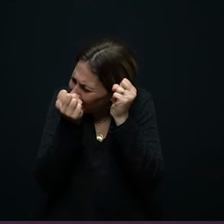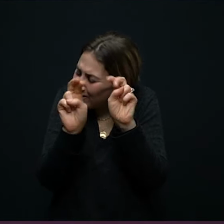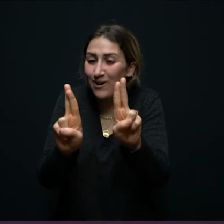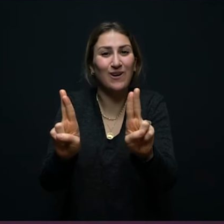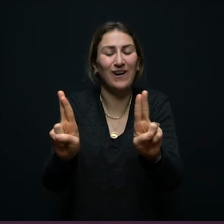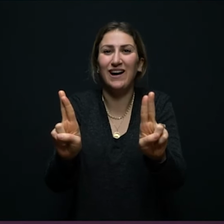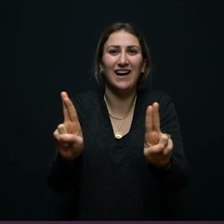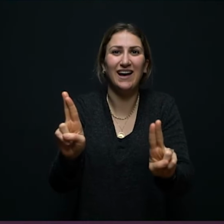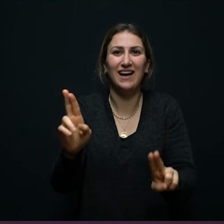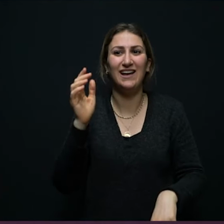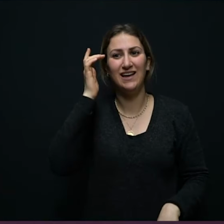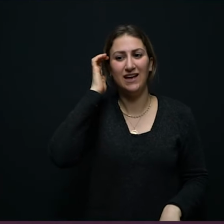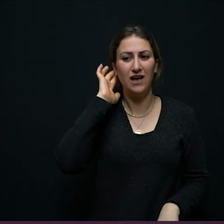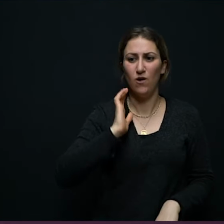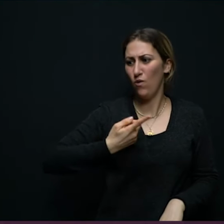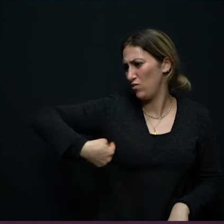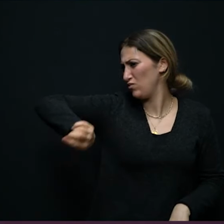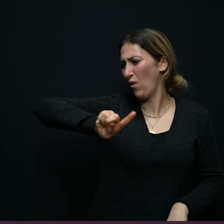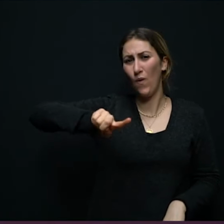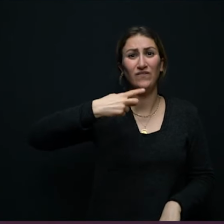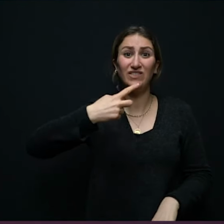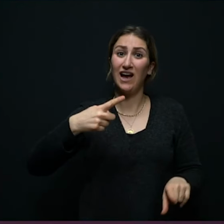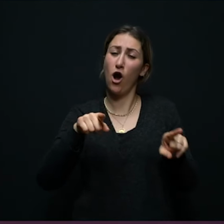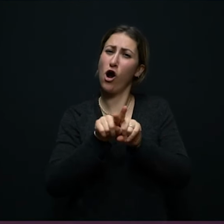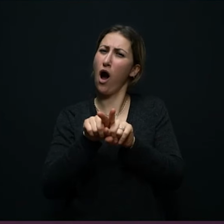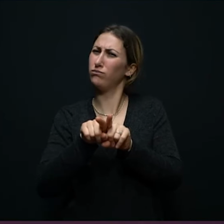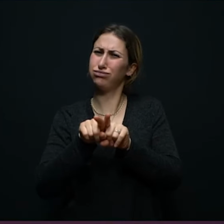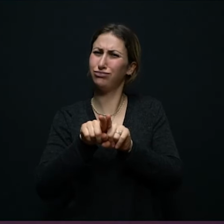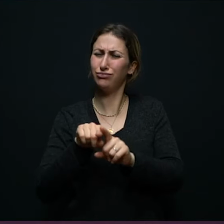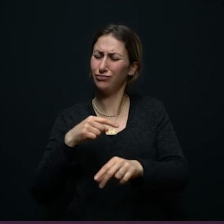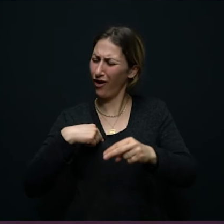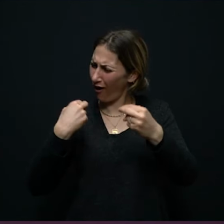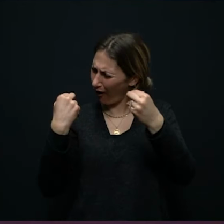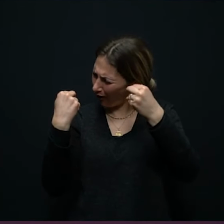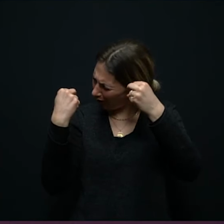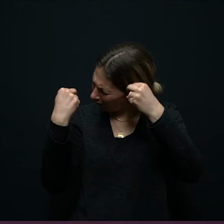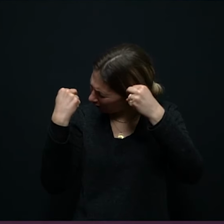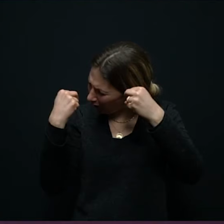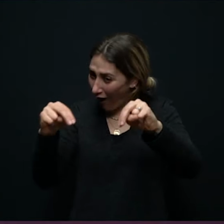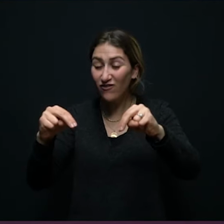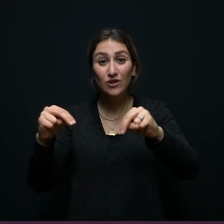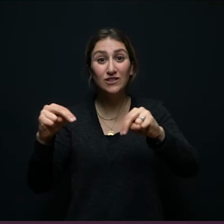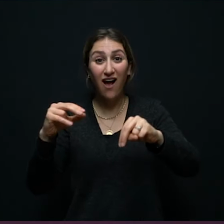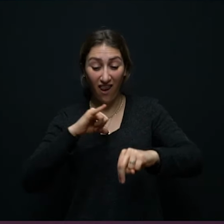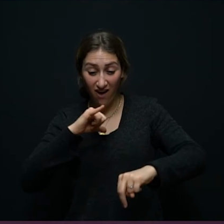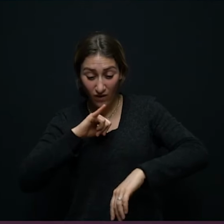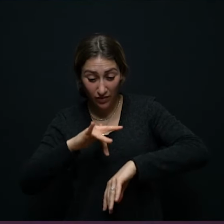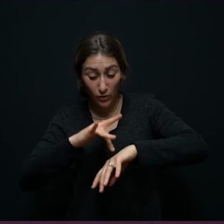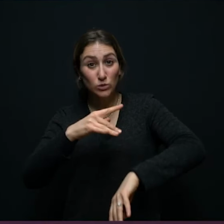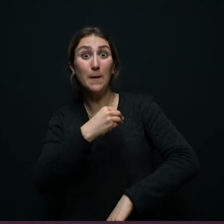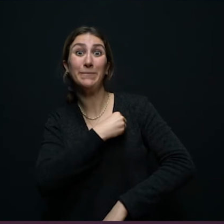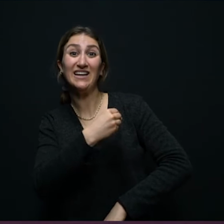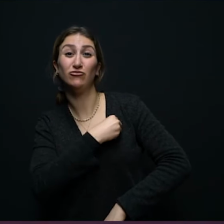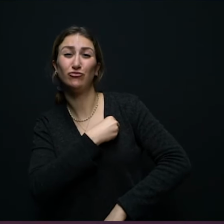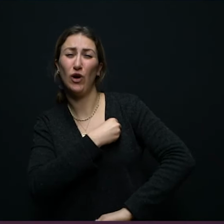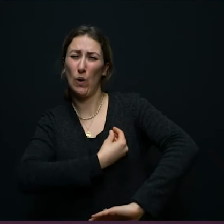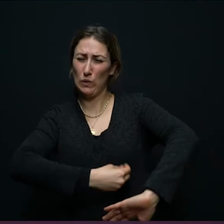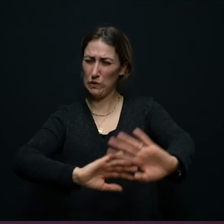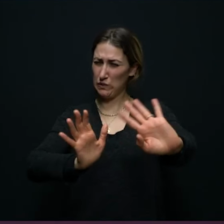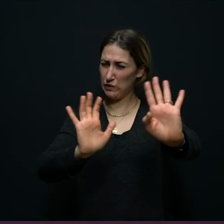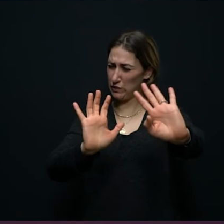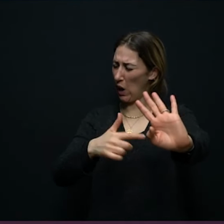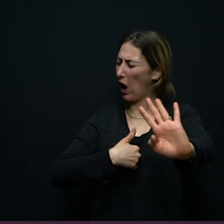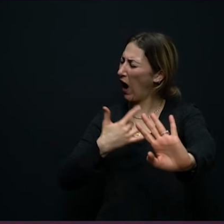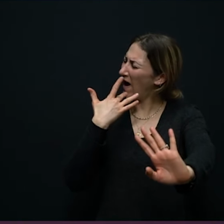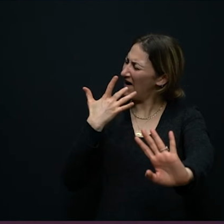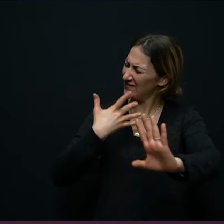non je refuse que le moindre péché puisse s'installer dans ma vie je veux progresser je veux grandir je veux lui